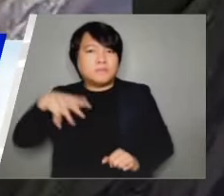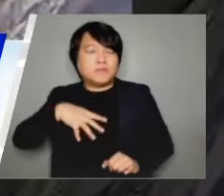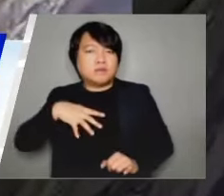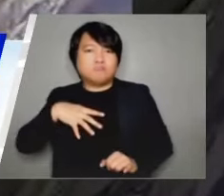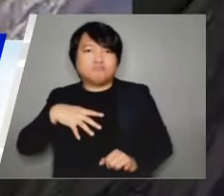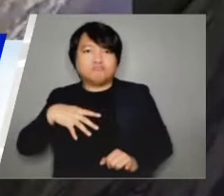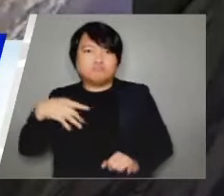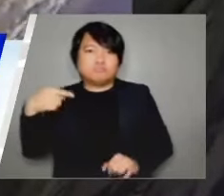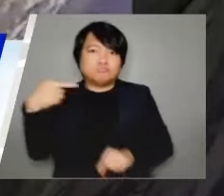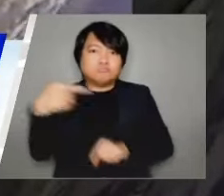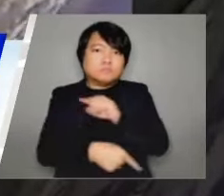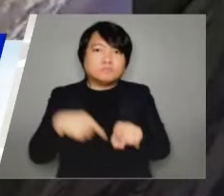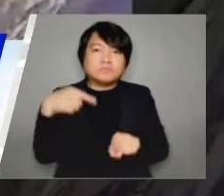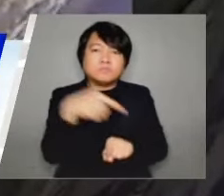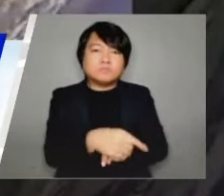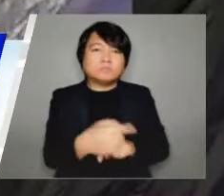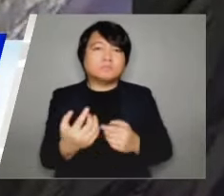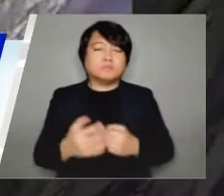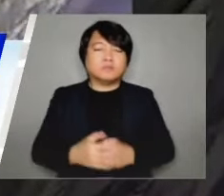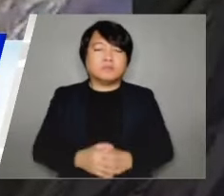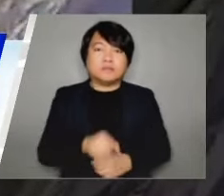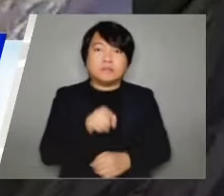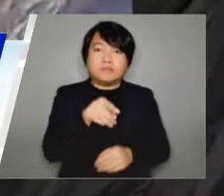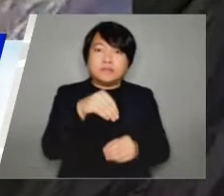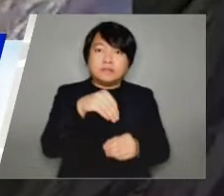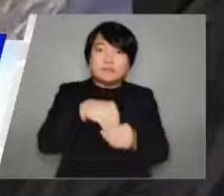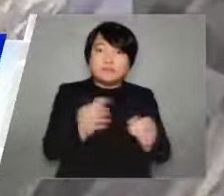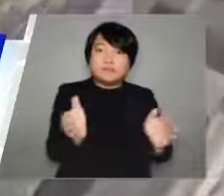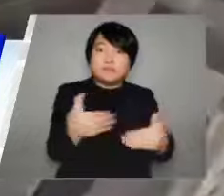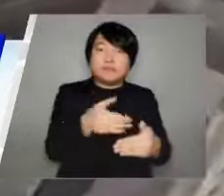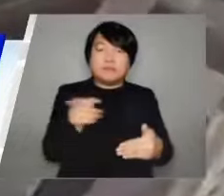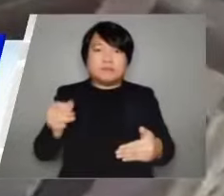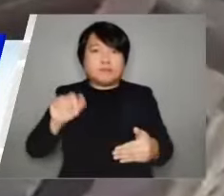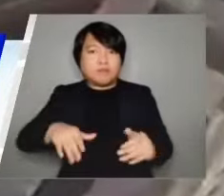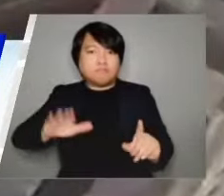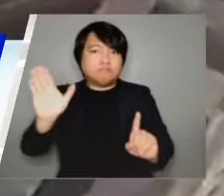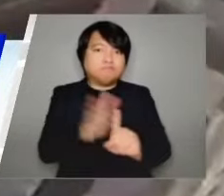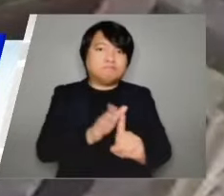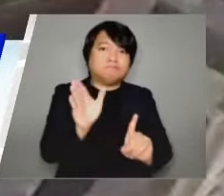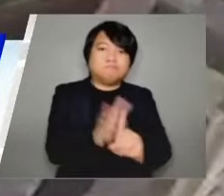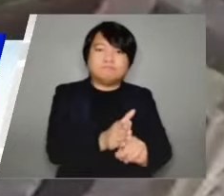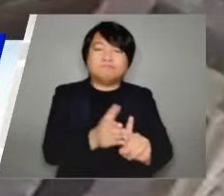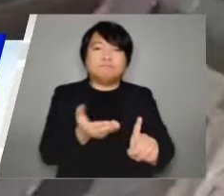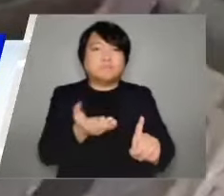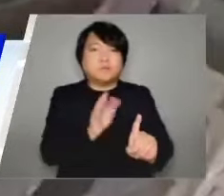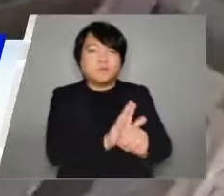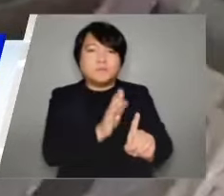kwarto, patuloy na pinagbuhatan ng kamay ng salarin ang kanyang ina.